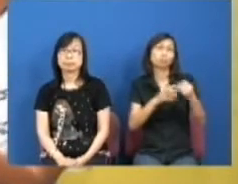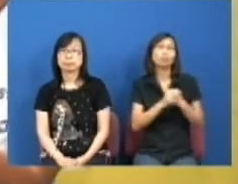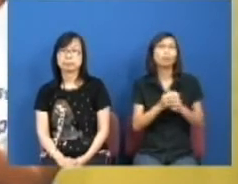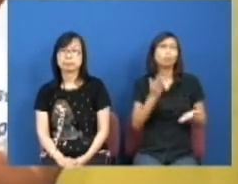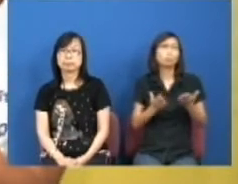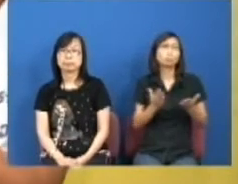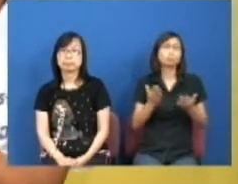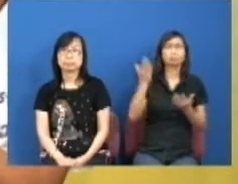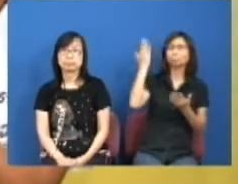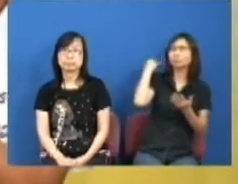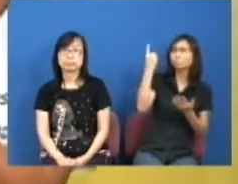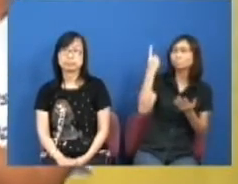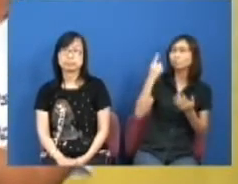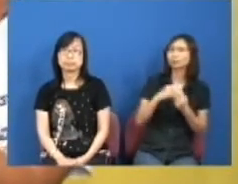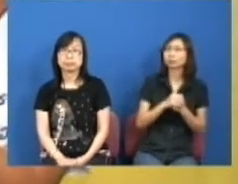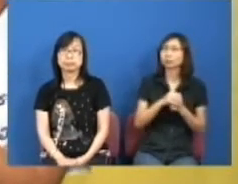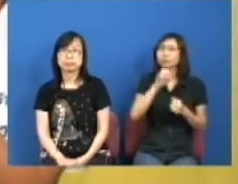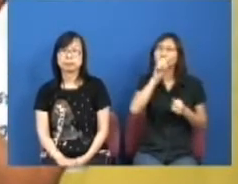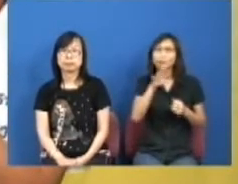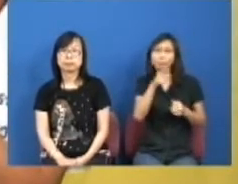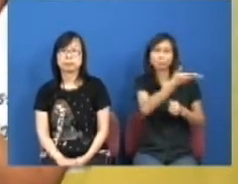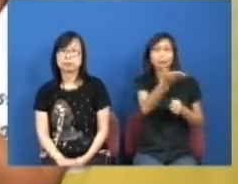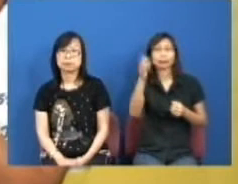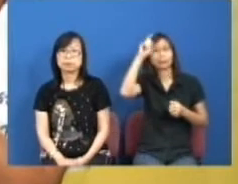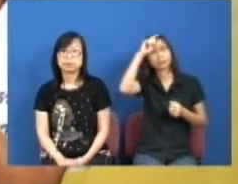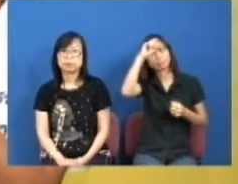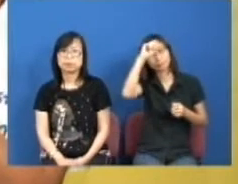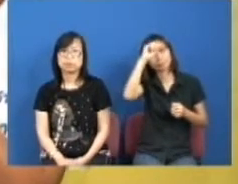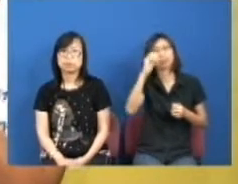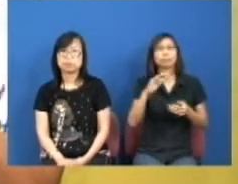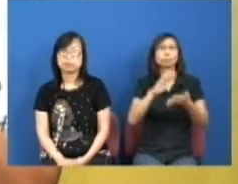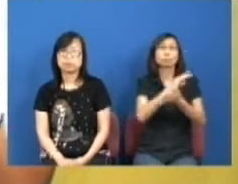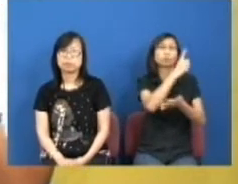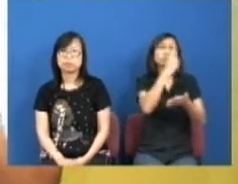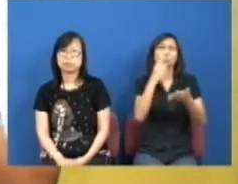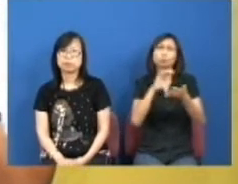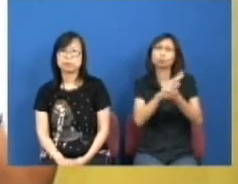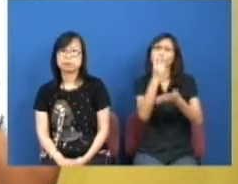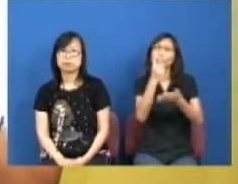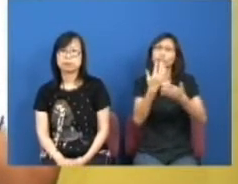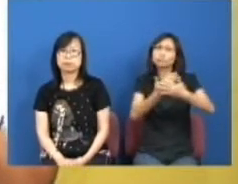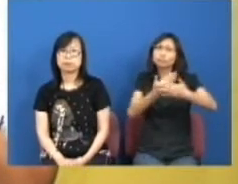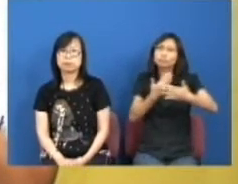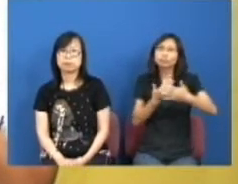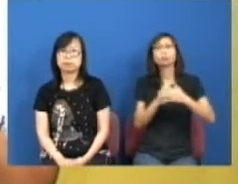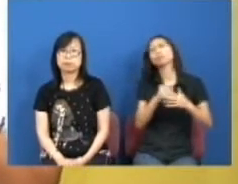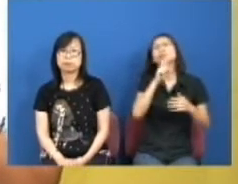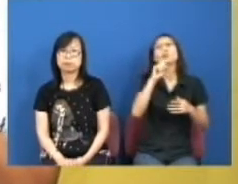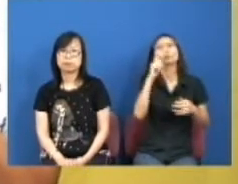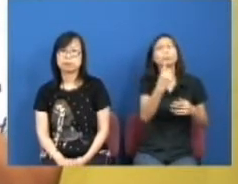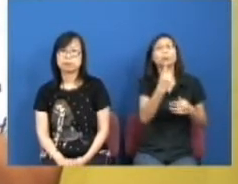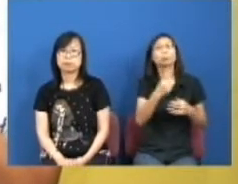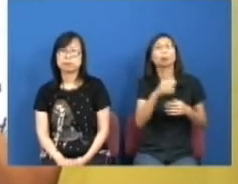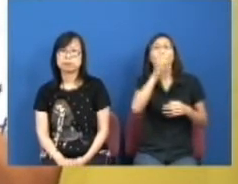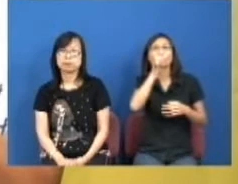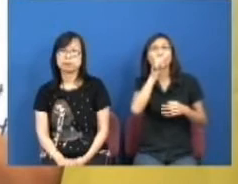無端端。抄就係話啊，大家都記得啊，一兩年前喺呢個城市論壇，即係有一個講